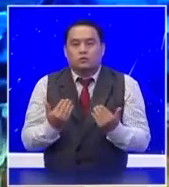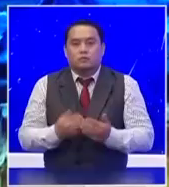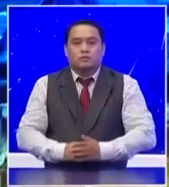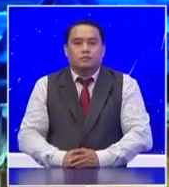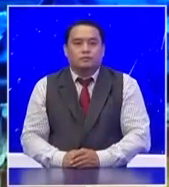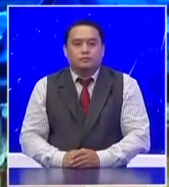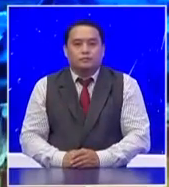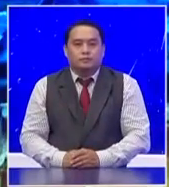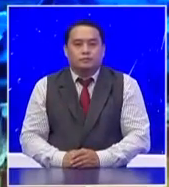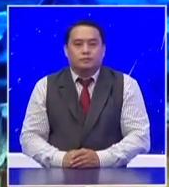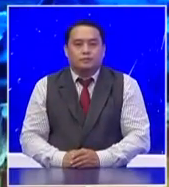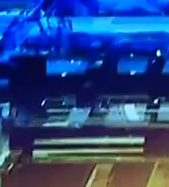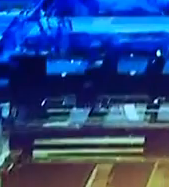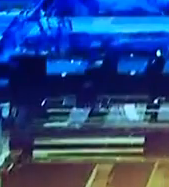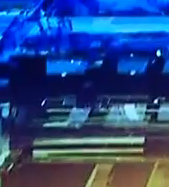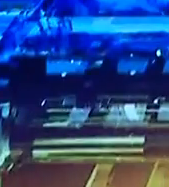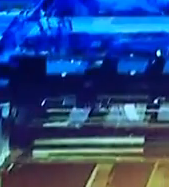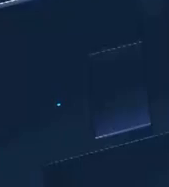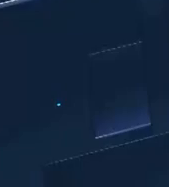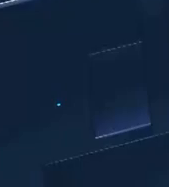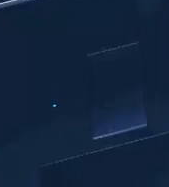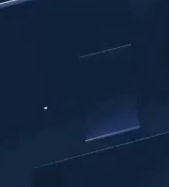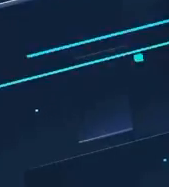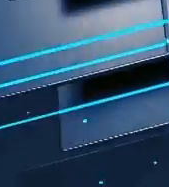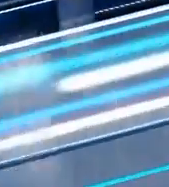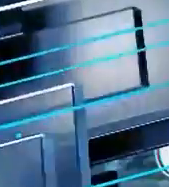начале выпуска коротко о самом важном.